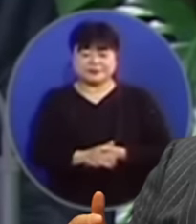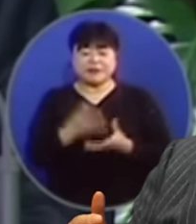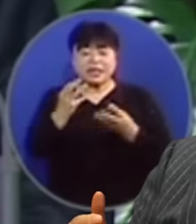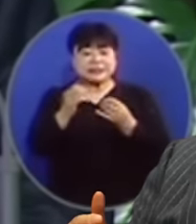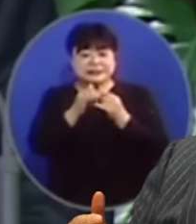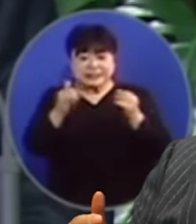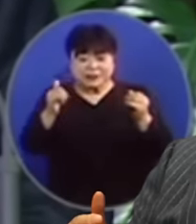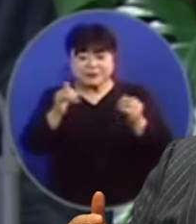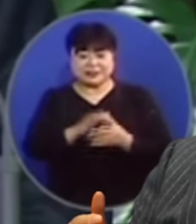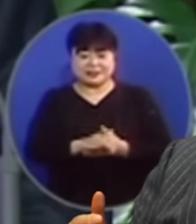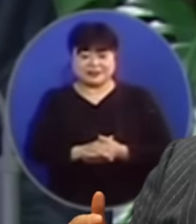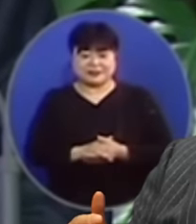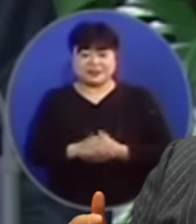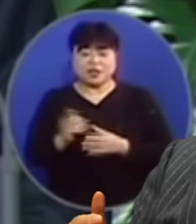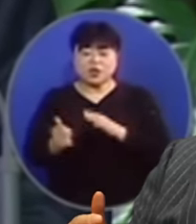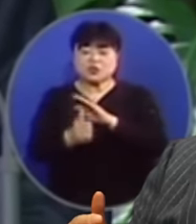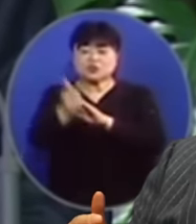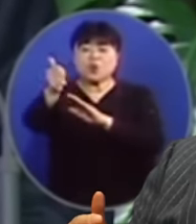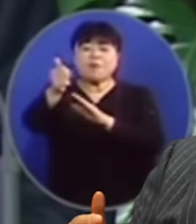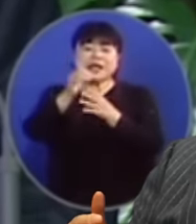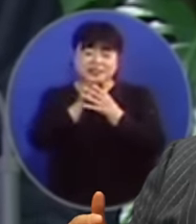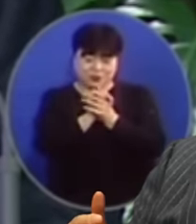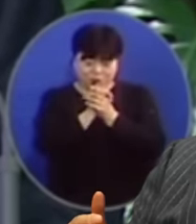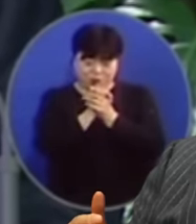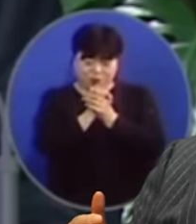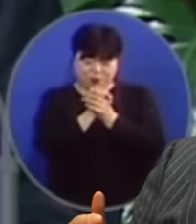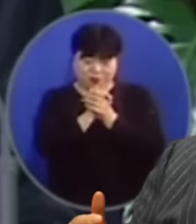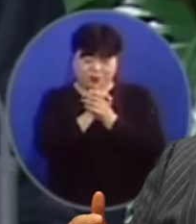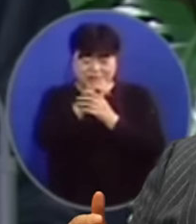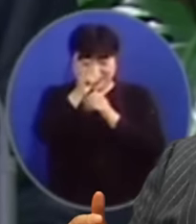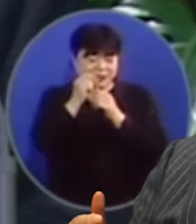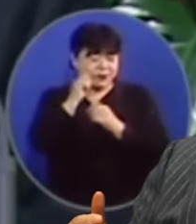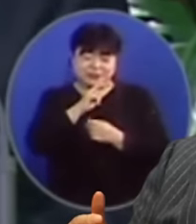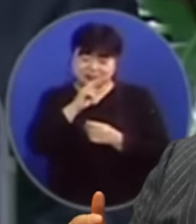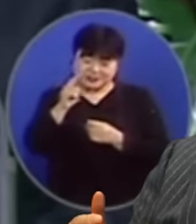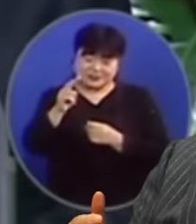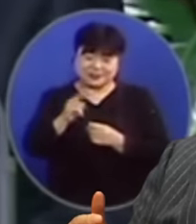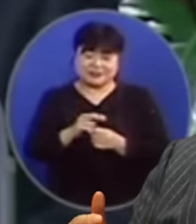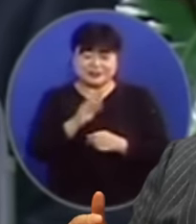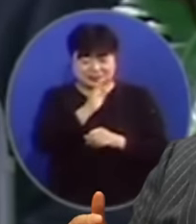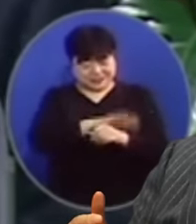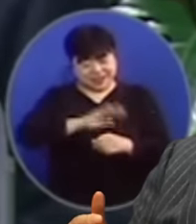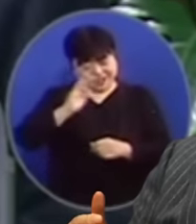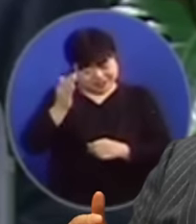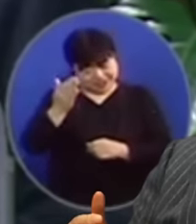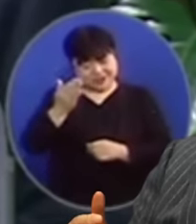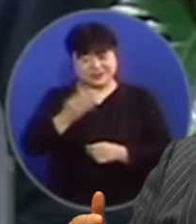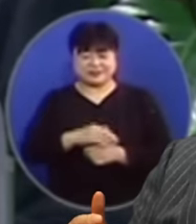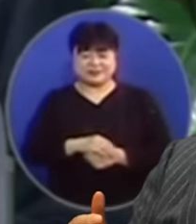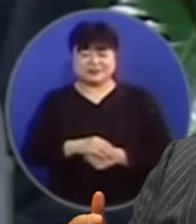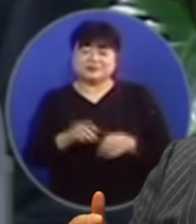많은 사람들이 소망의 기도를 하고 있는 것입니다. 하나님 아버지여, 일이 잘 될 줄로